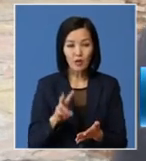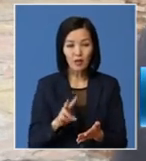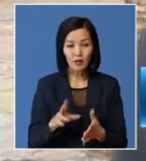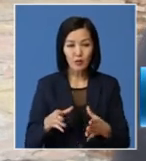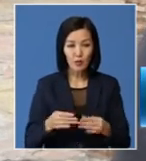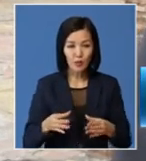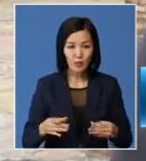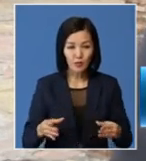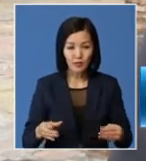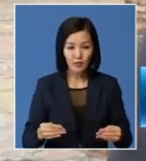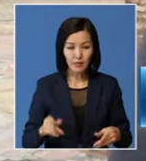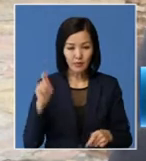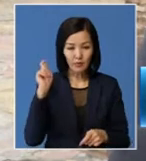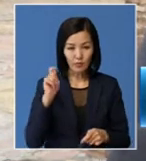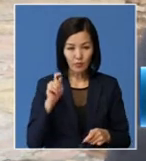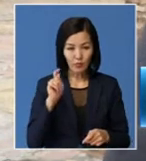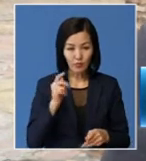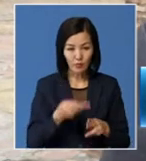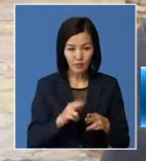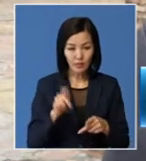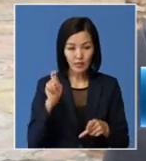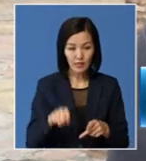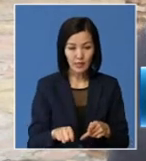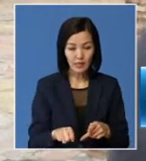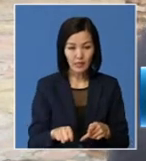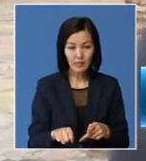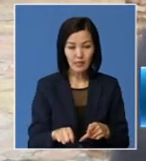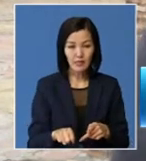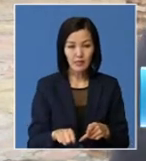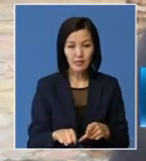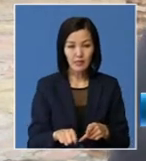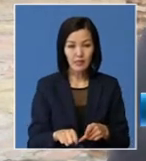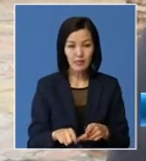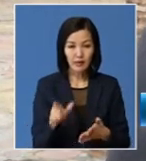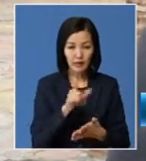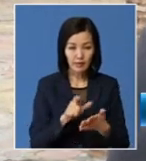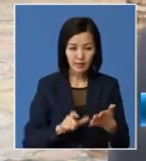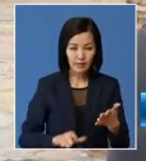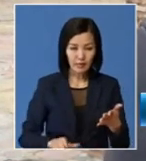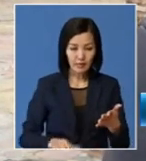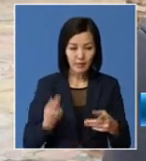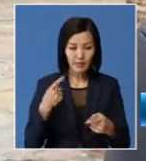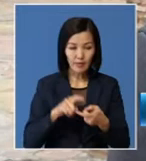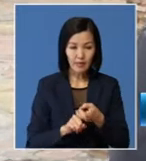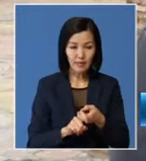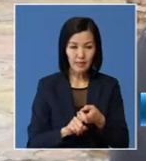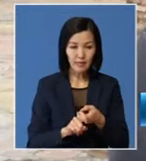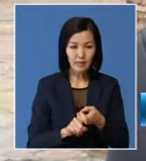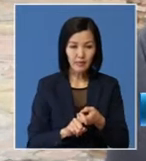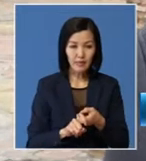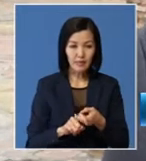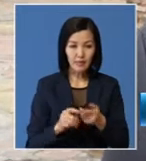кезінде осы жерге келген Қозы Көрпеш Баян Сұлу эпосы дастанына байланысты мына Қозы Көрпешке тәу ету